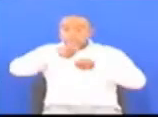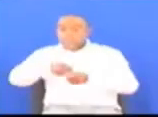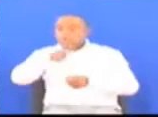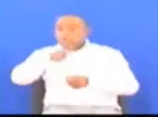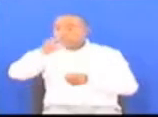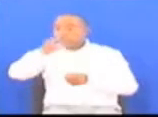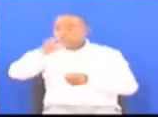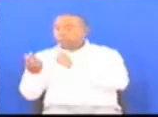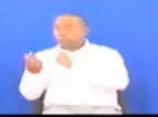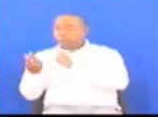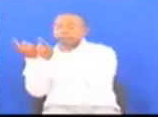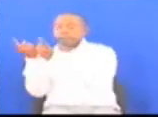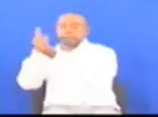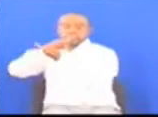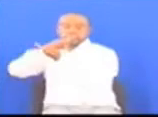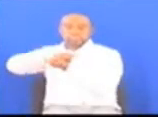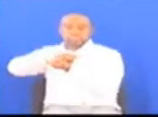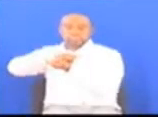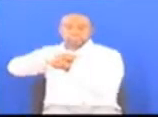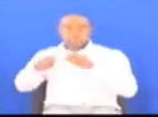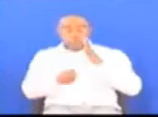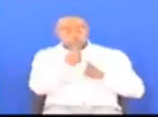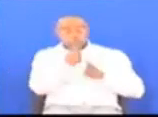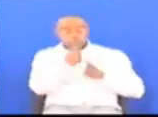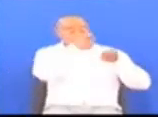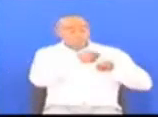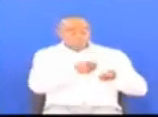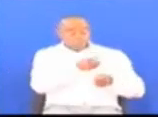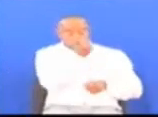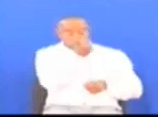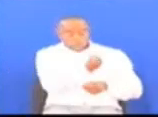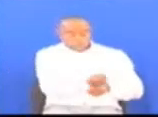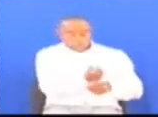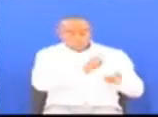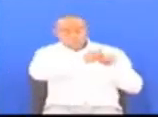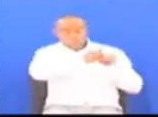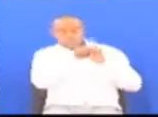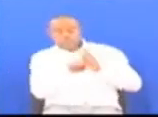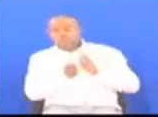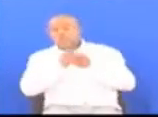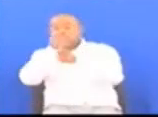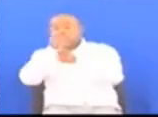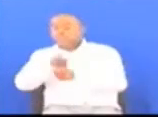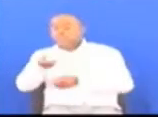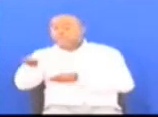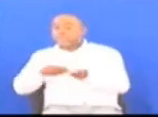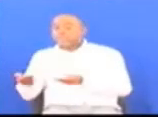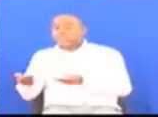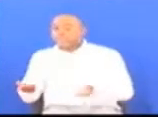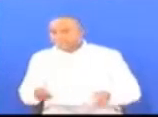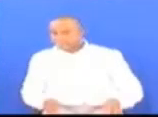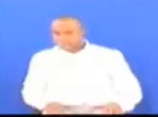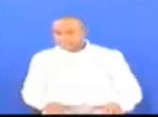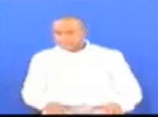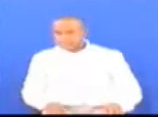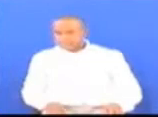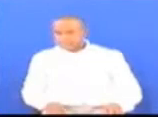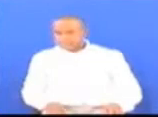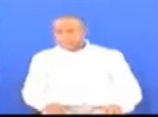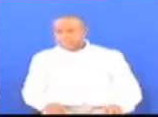kutoka wakulima hawa wanaoitwa mkulima mdogo wakawa wakulima wa kibiashara. Na hivyo hivyo